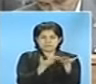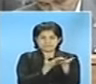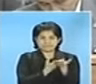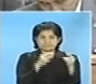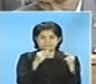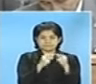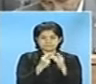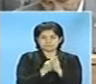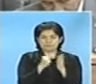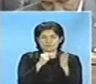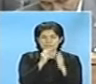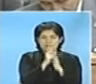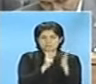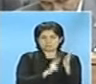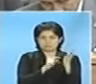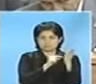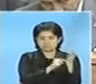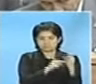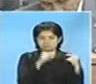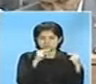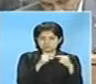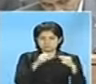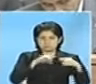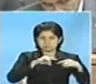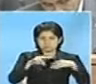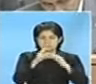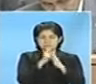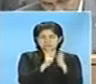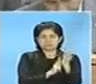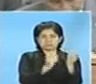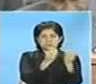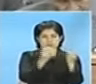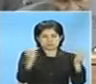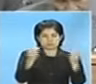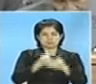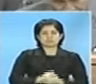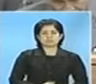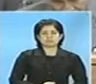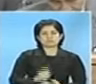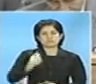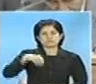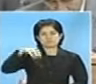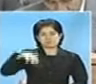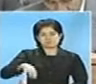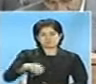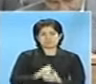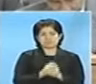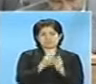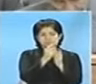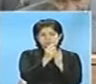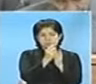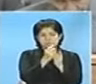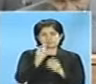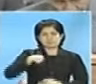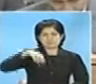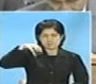แย้งต่อรัฐธรรมนูญศาลรัฐธรรมนูญเกิดขึ้นมาโดยเป็นผลจากรัฐธรรมนูญฉบับ